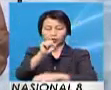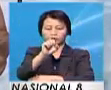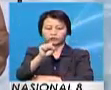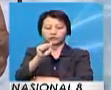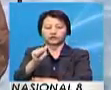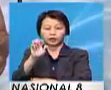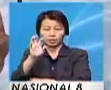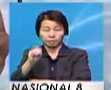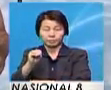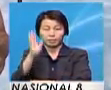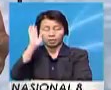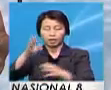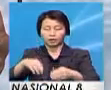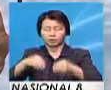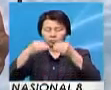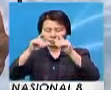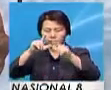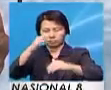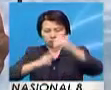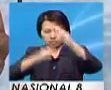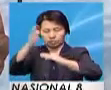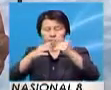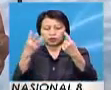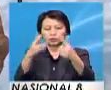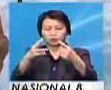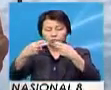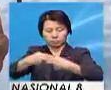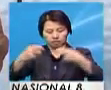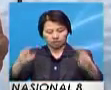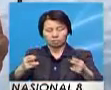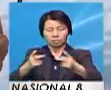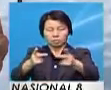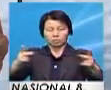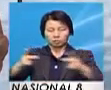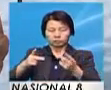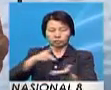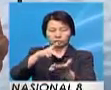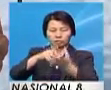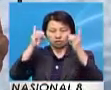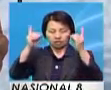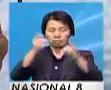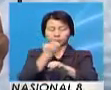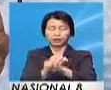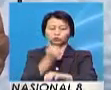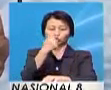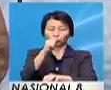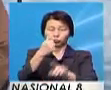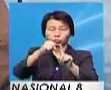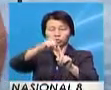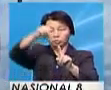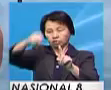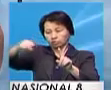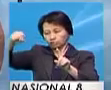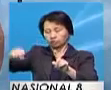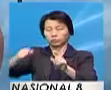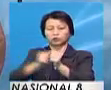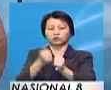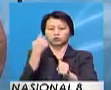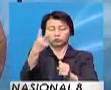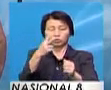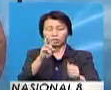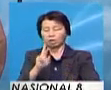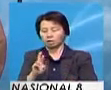sekolah itu akan dibina di tapak seluas 16 hektar dalam kawasan hab pendidikan di Batu 10 Sandakan pada rolling plan kedua